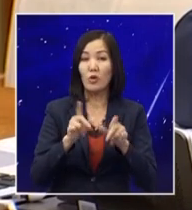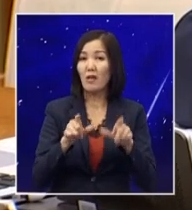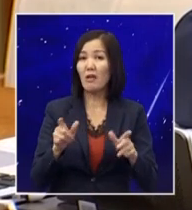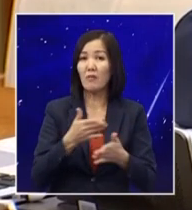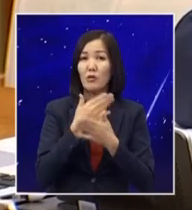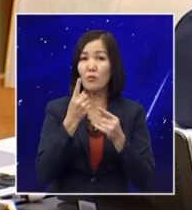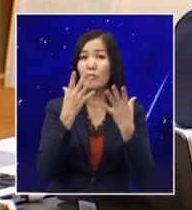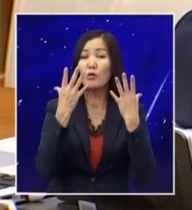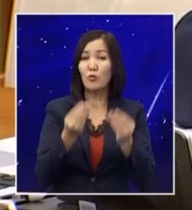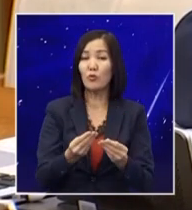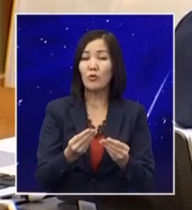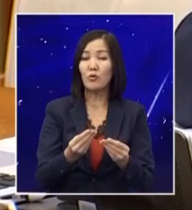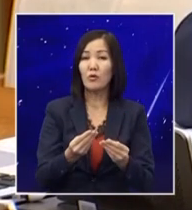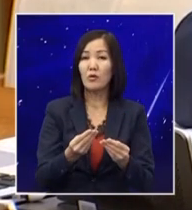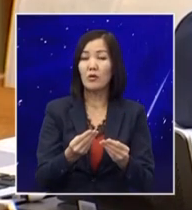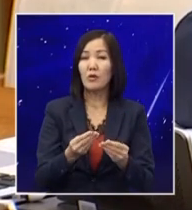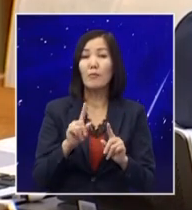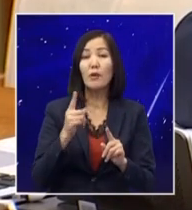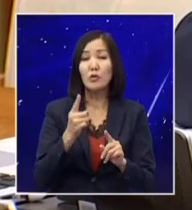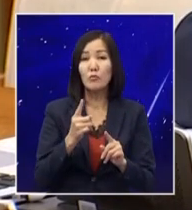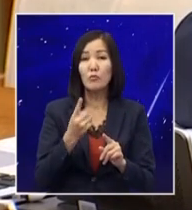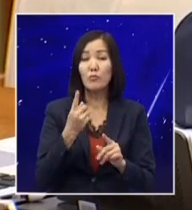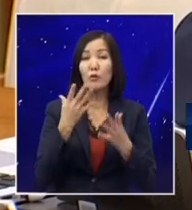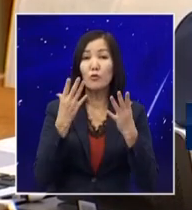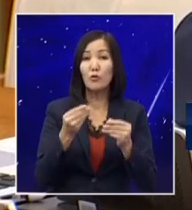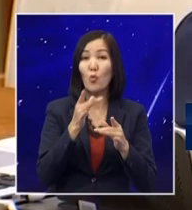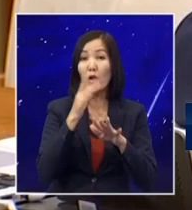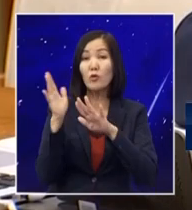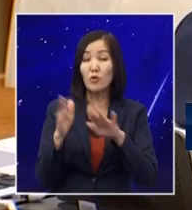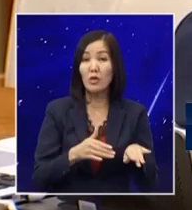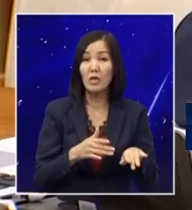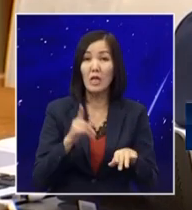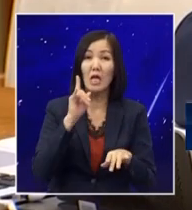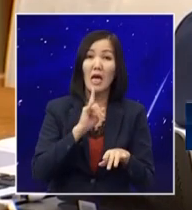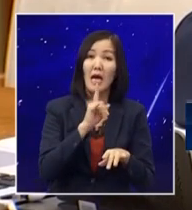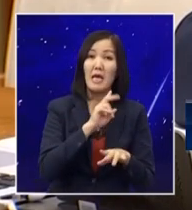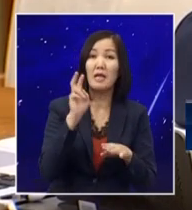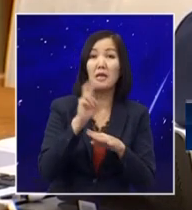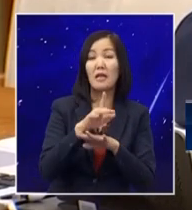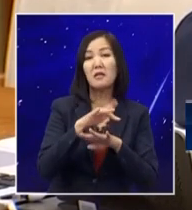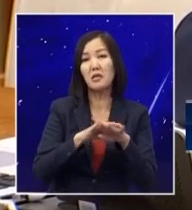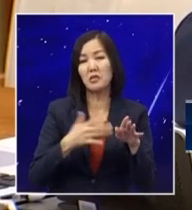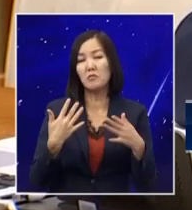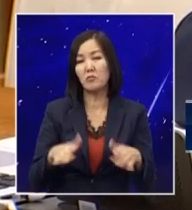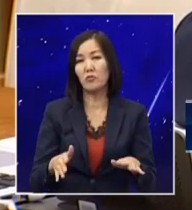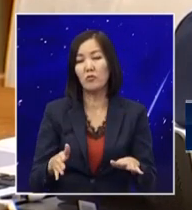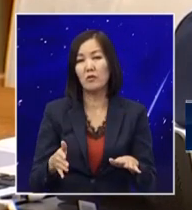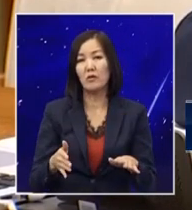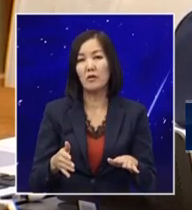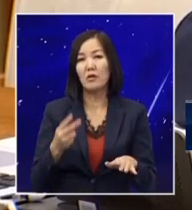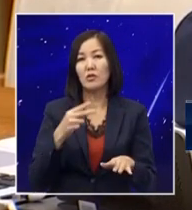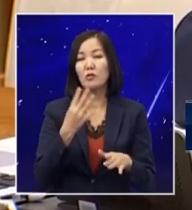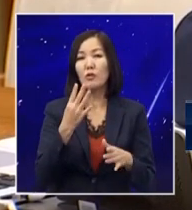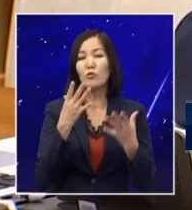бір сүткі. Неге дейсіздер қой? Өйткені бір сүткі бойынша жаңағы осы бұзақы адамды алып келет, 24 сағатқа